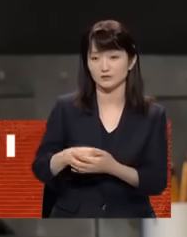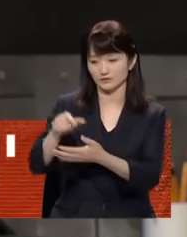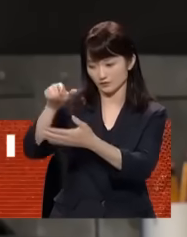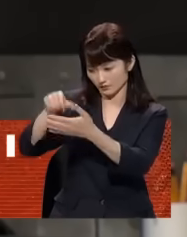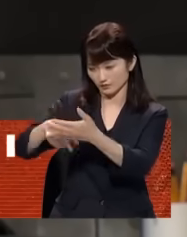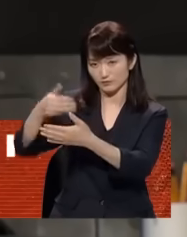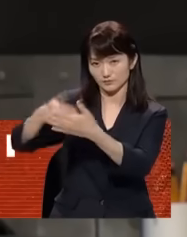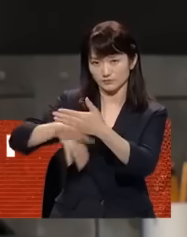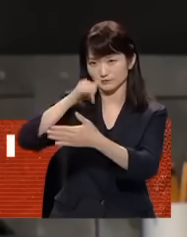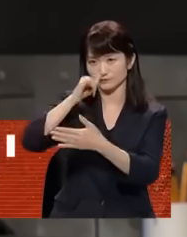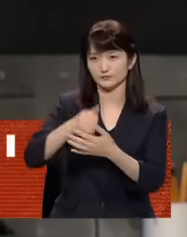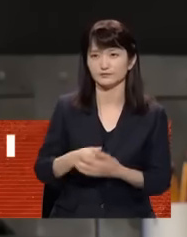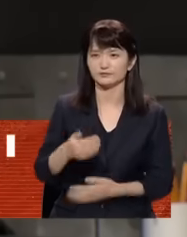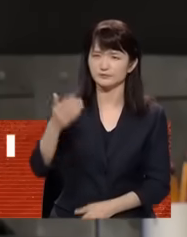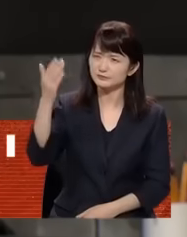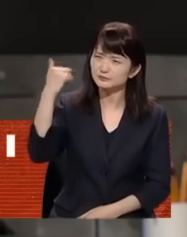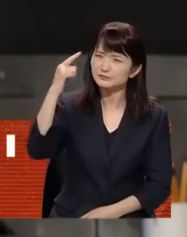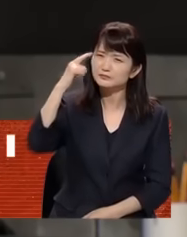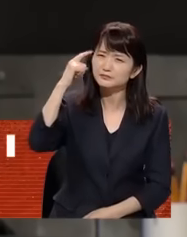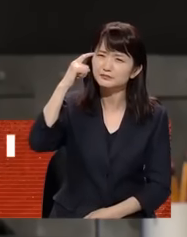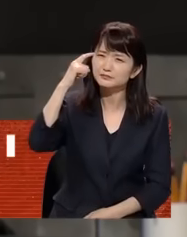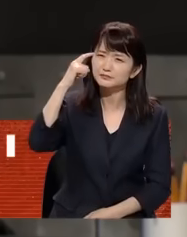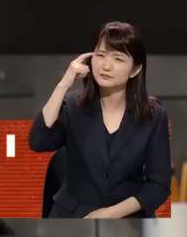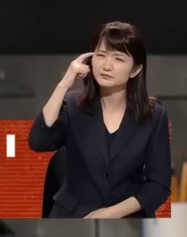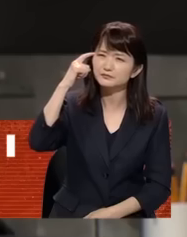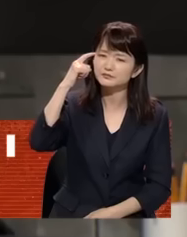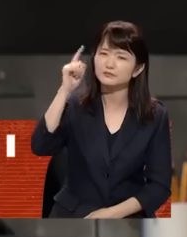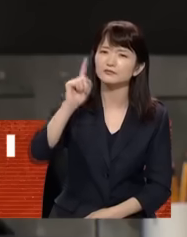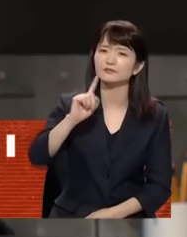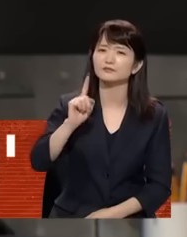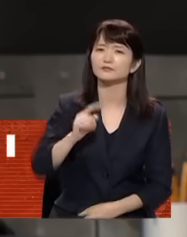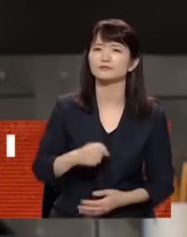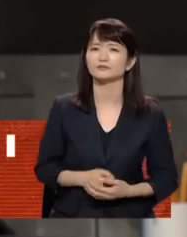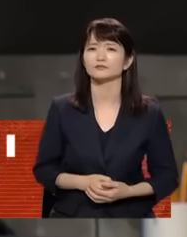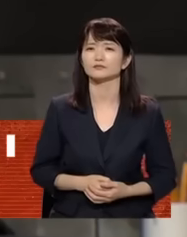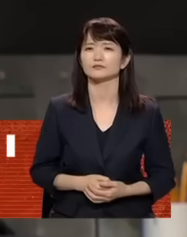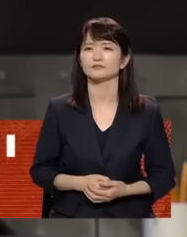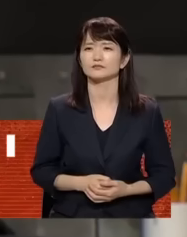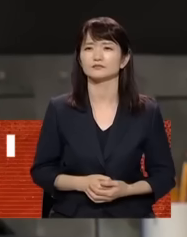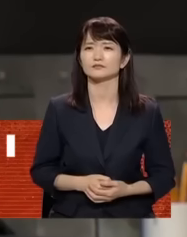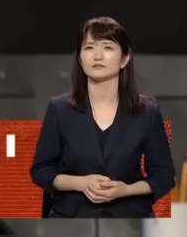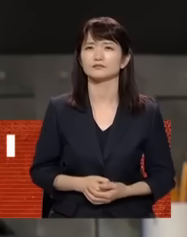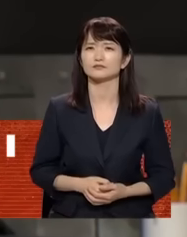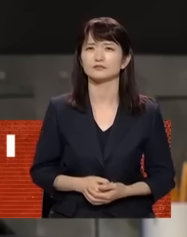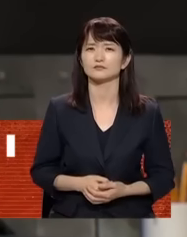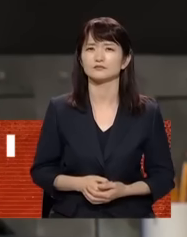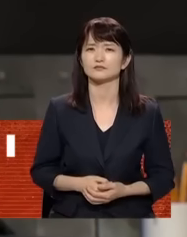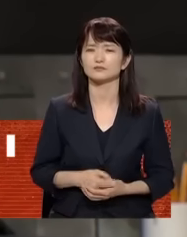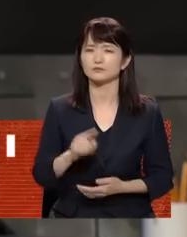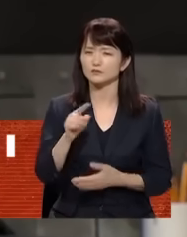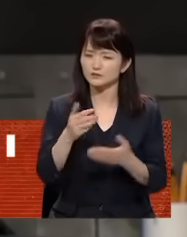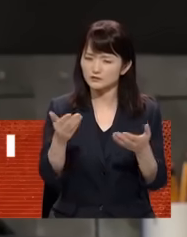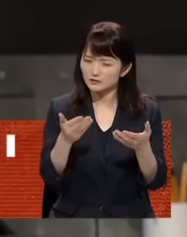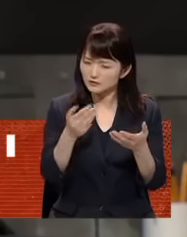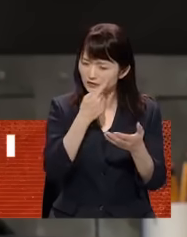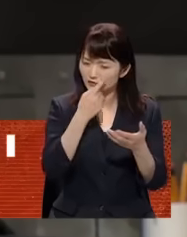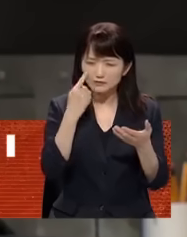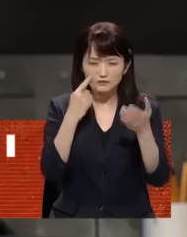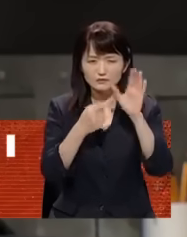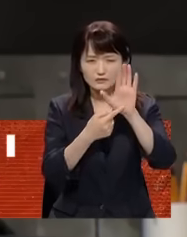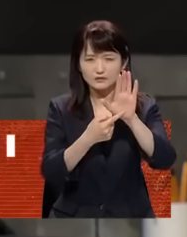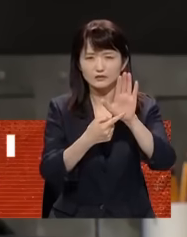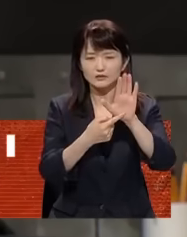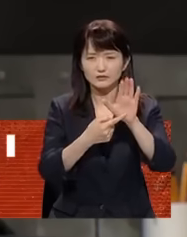남아 있고 이전에 생각해 보시면 그렇게 밖에서 찾아보면요 그동안 있었던 일을 증명할 수 있는 것들이 뭐라도 나오기 마련이거든요